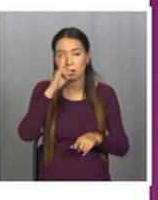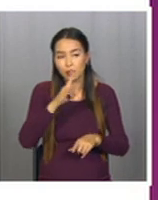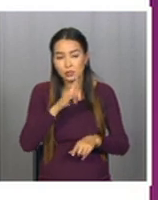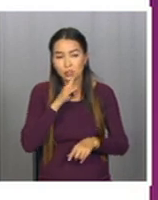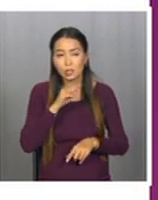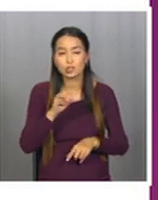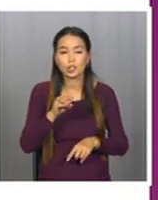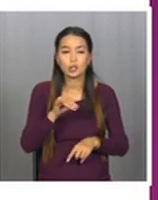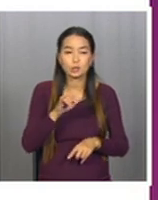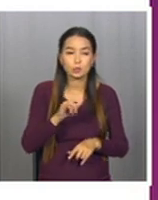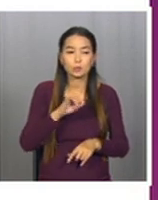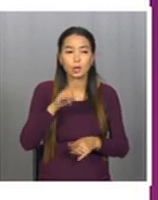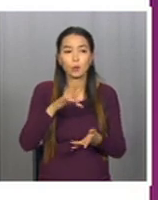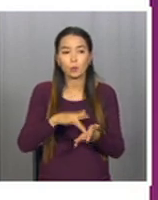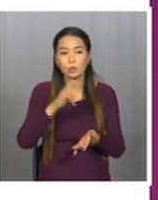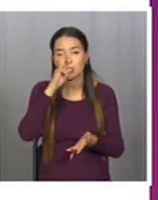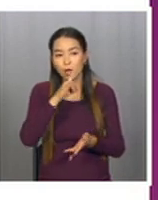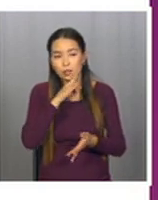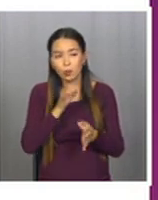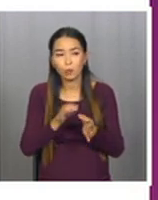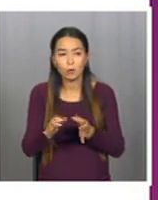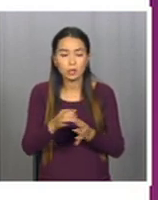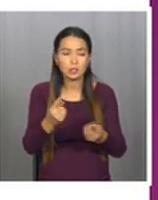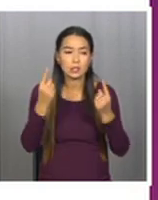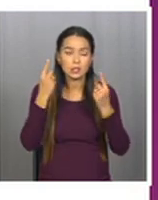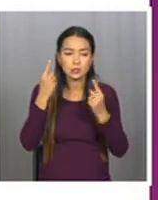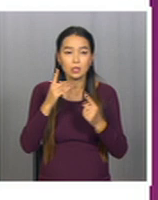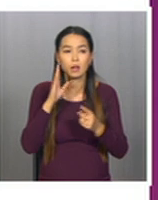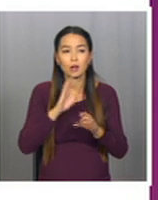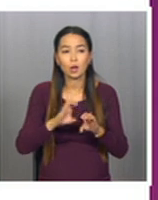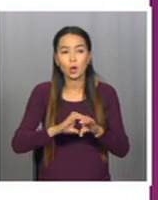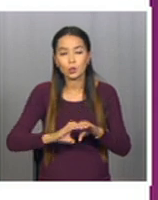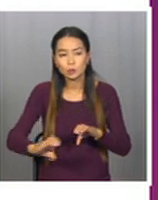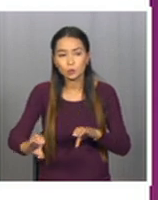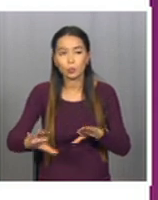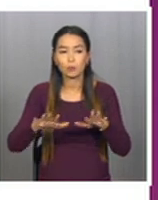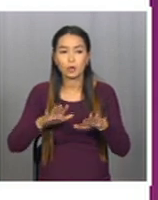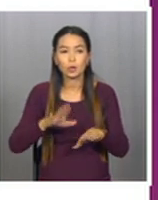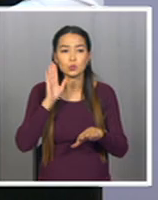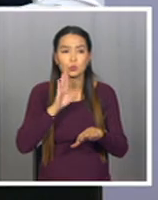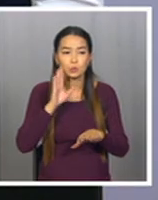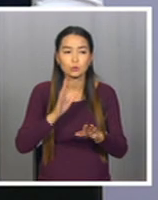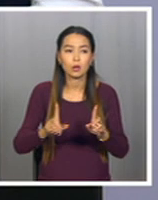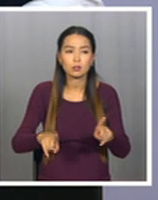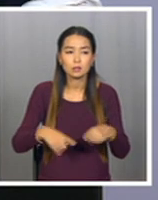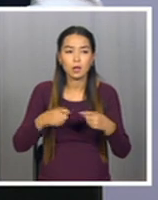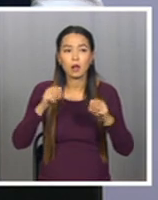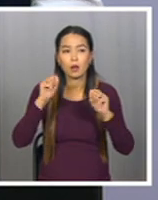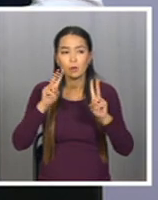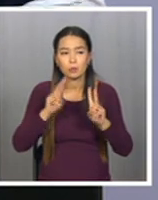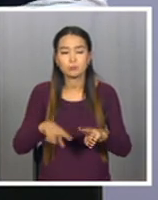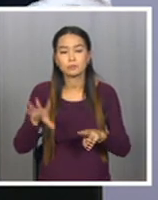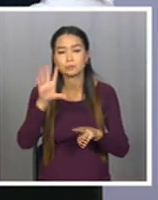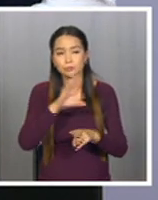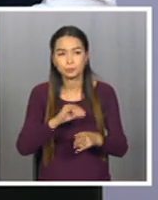және Орталық Қазақстан өңірлерінде де ірі каналдар, су қоймалары, суды көтеруге арналған қондырғылар